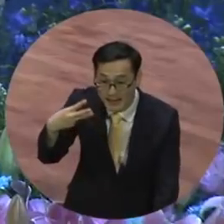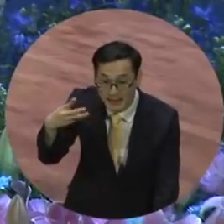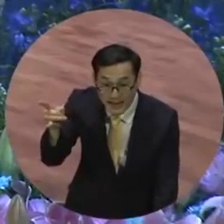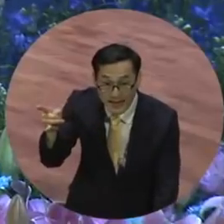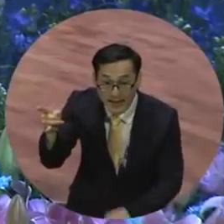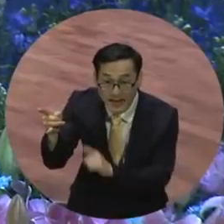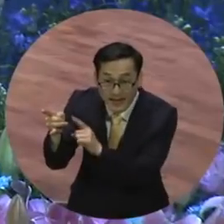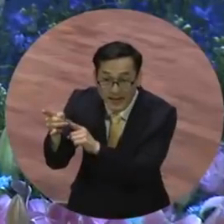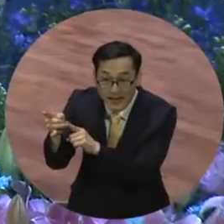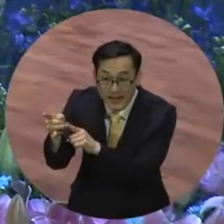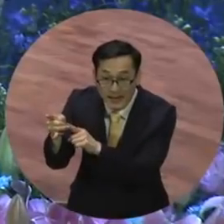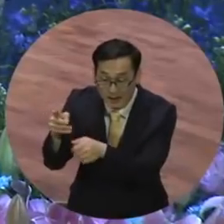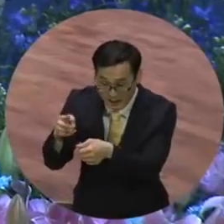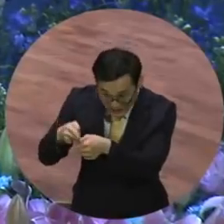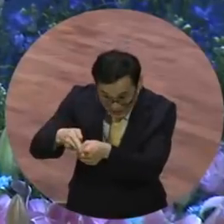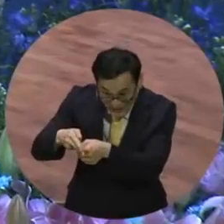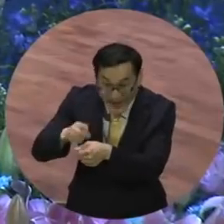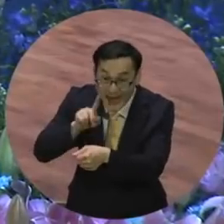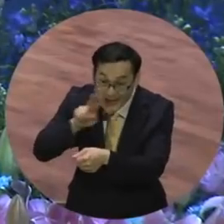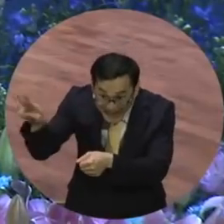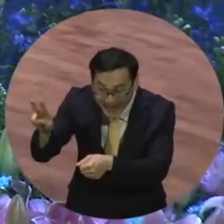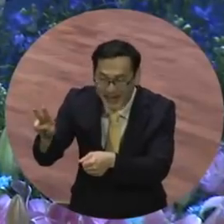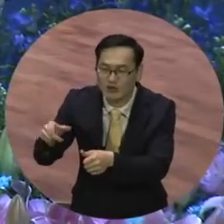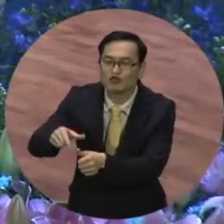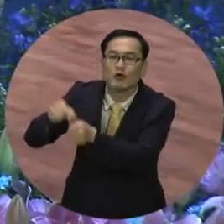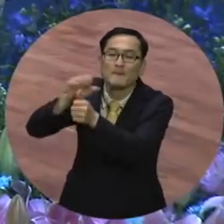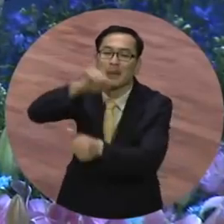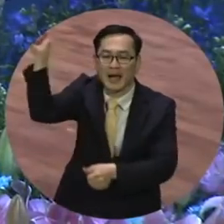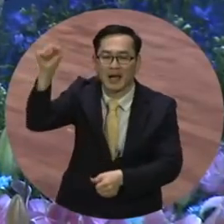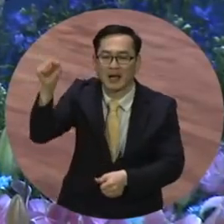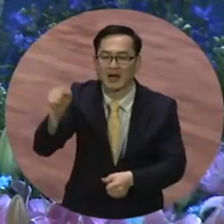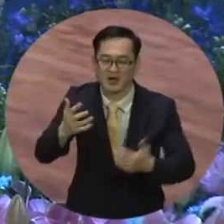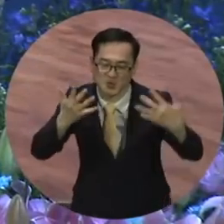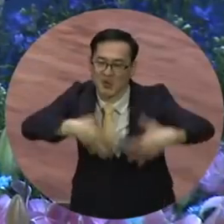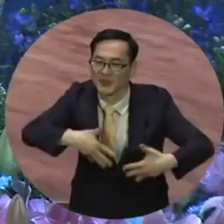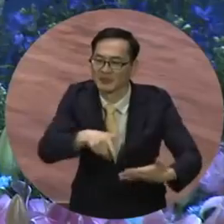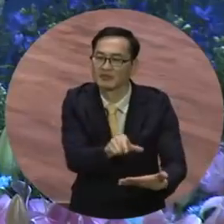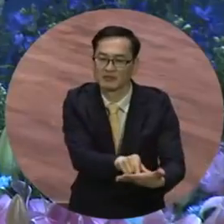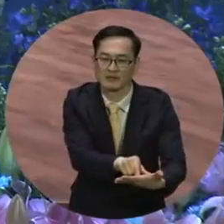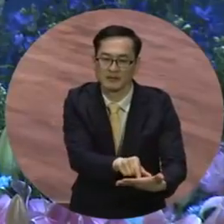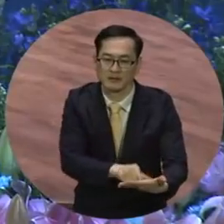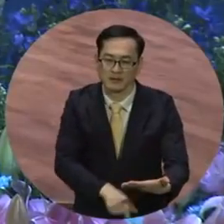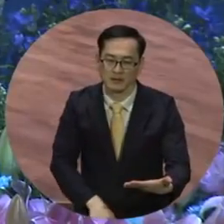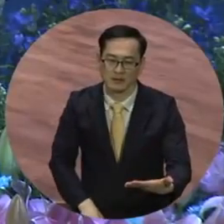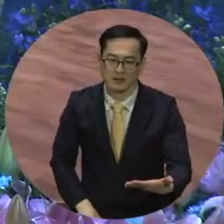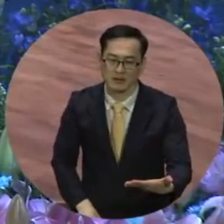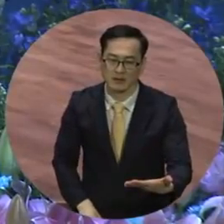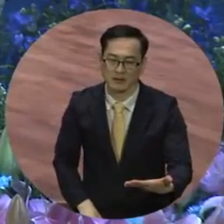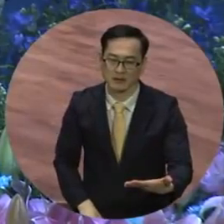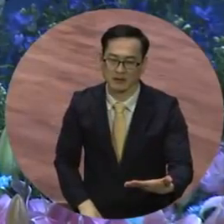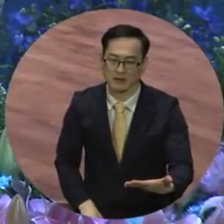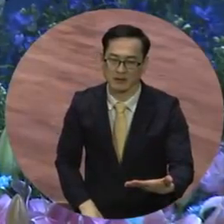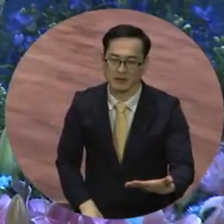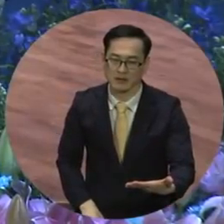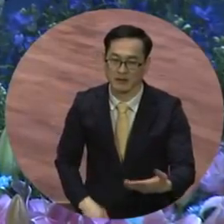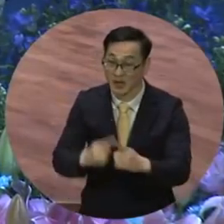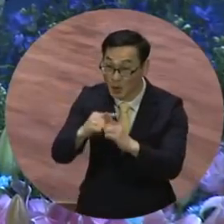행위를 하는 것이 구원의 조건이다까지 이야기했어요. 교회 안에서.